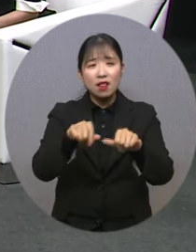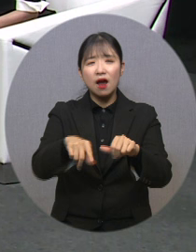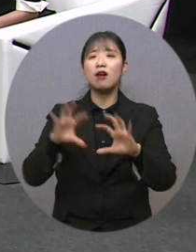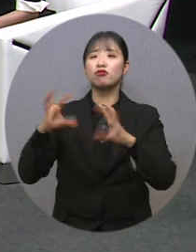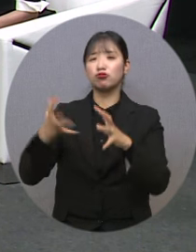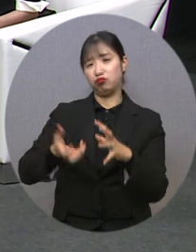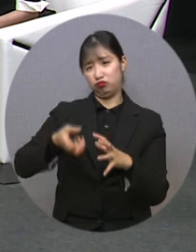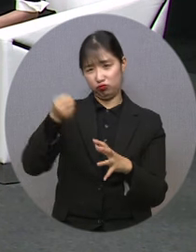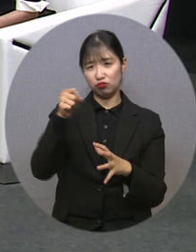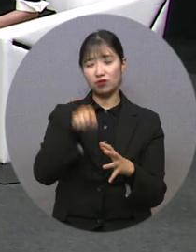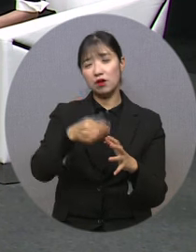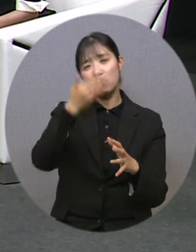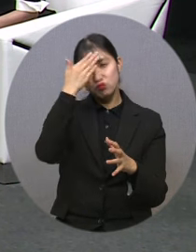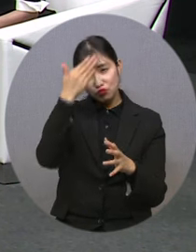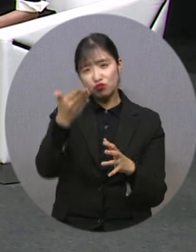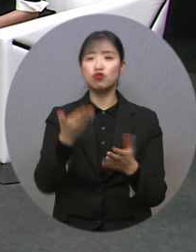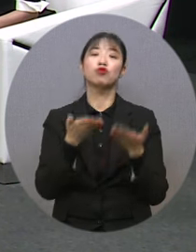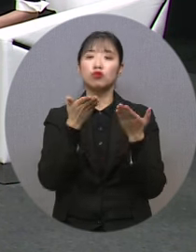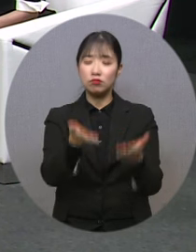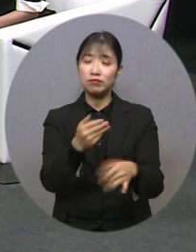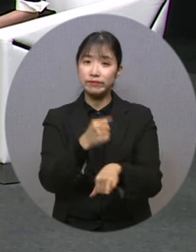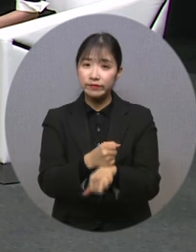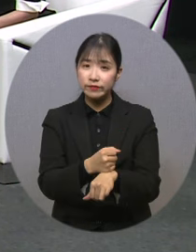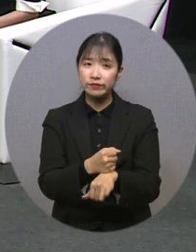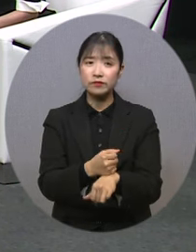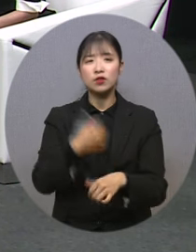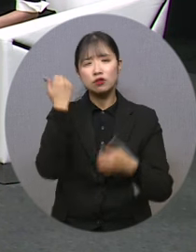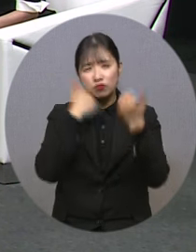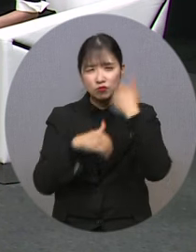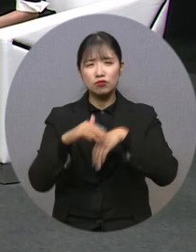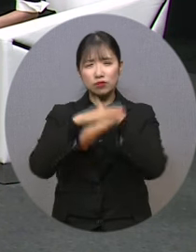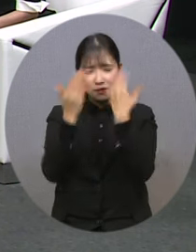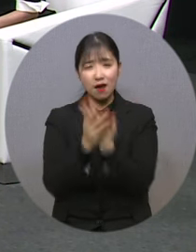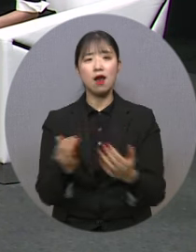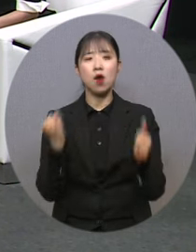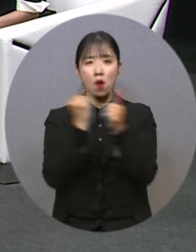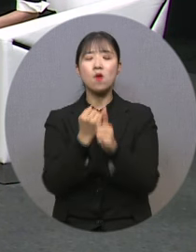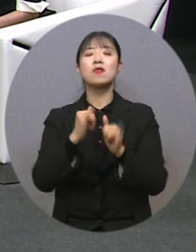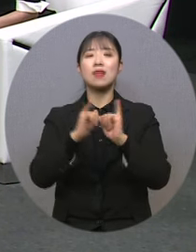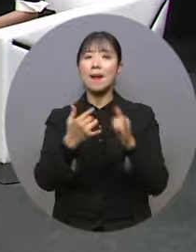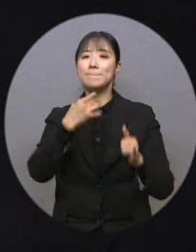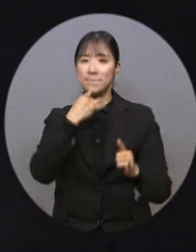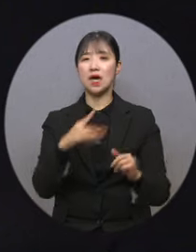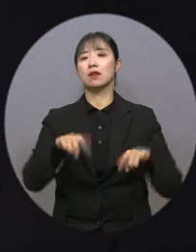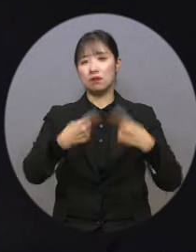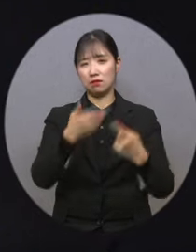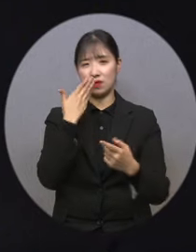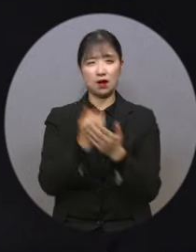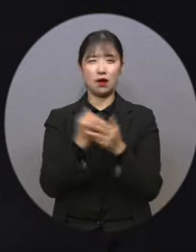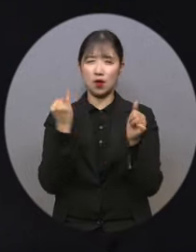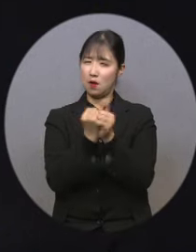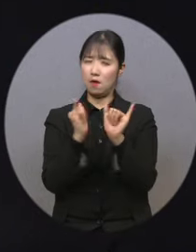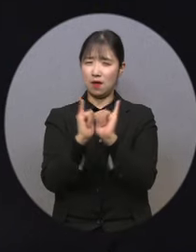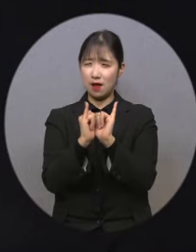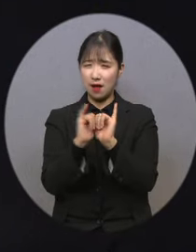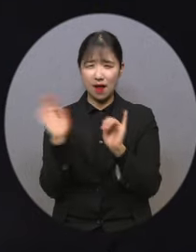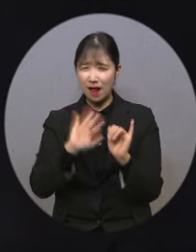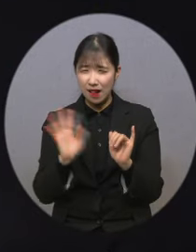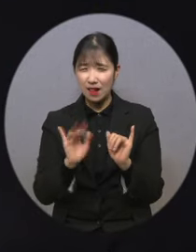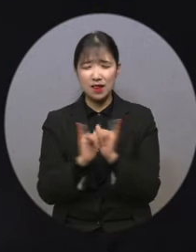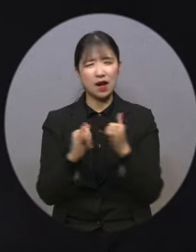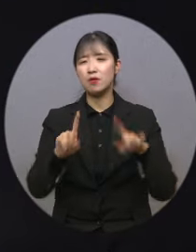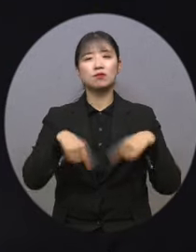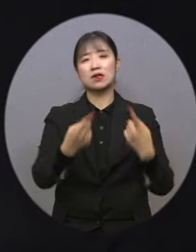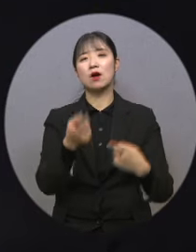그래서 얼 무료로 주는데 누구든지 거기서 괴로운 한 사람만 들어갑니다 결혼 안 한 사람은 못 들어가요